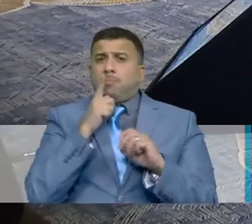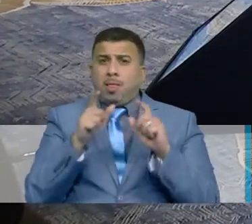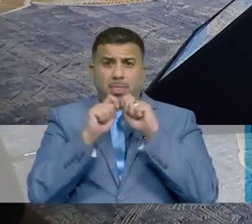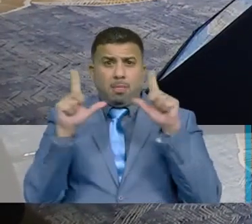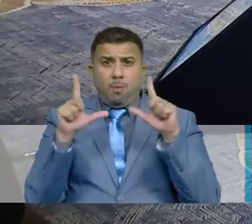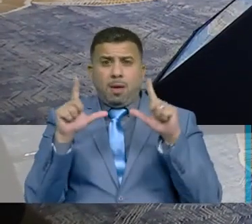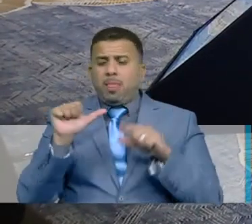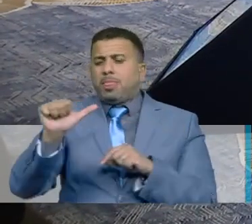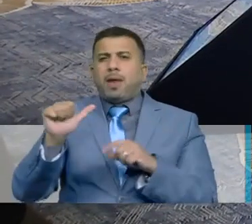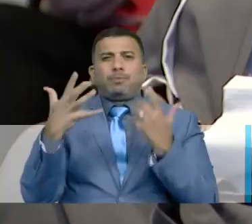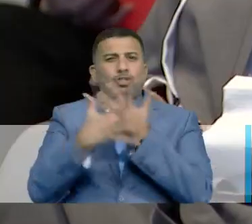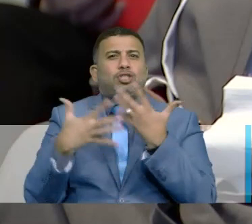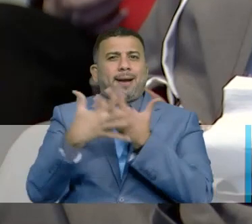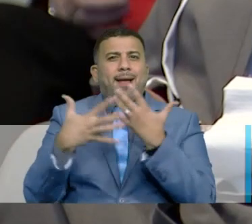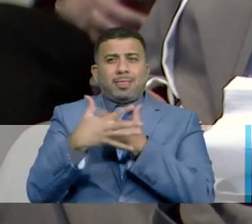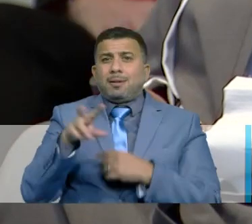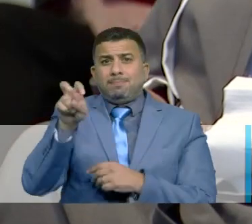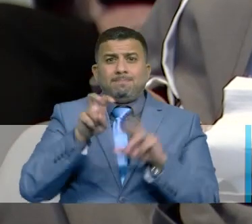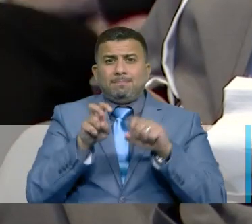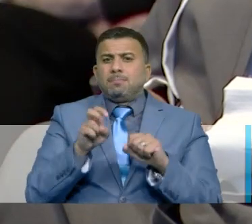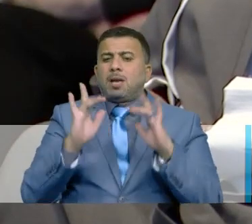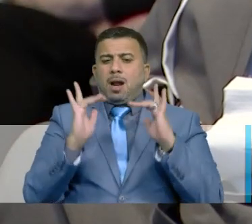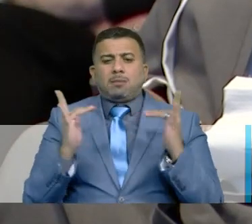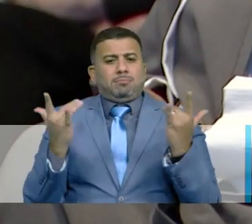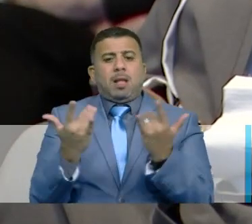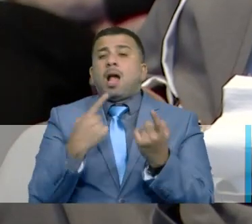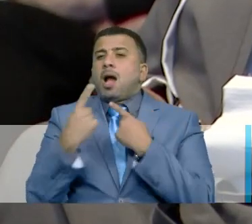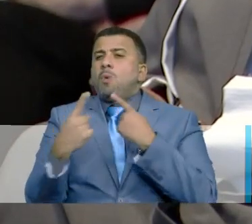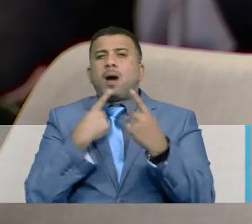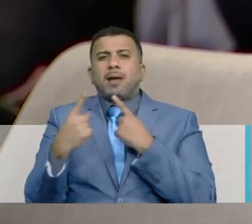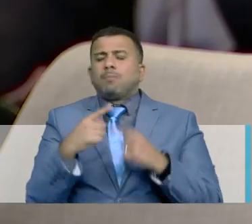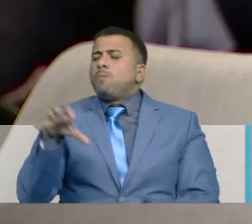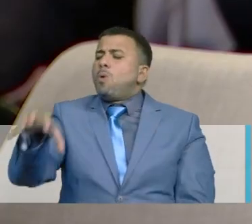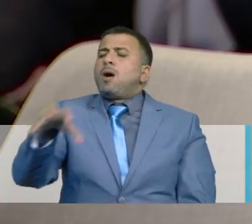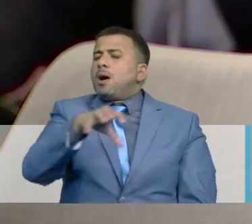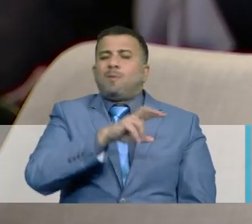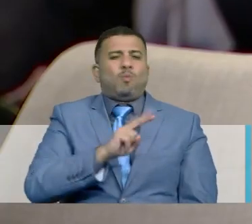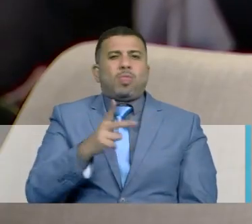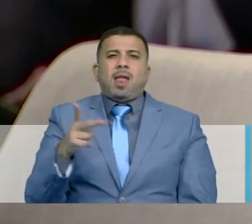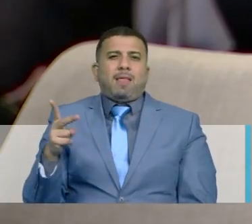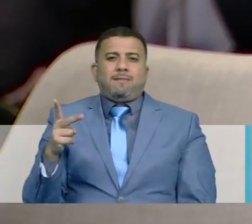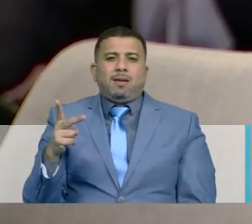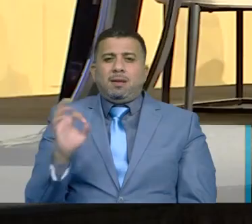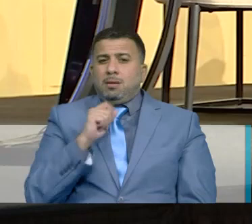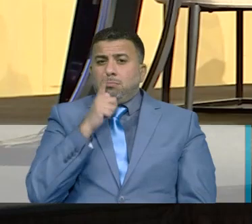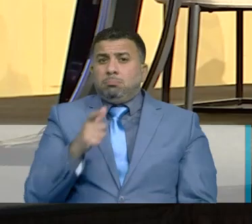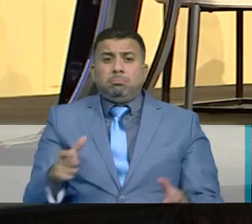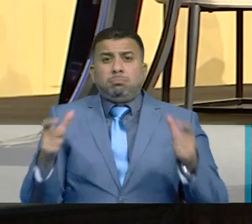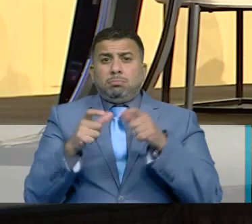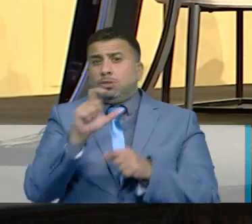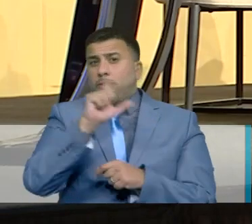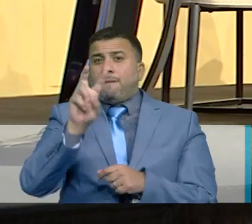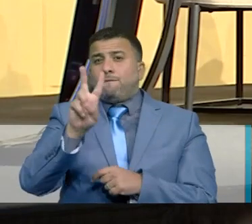العامة بضريبة الشركات يشمل جلسات حوارية في مواقع مختلفة، حيث ستعقد في